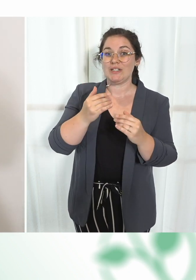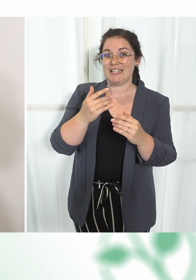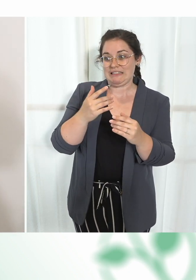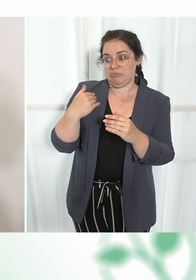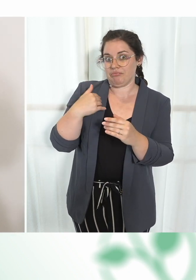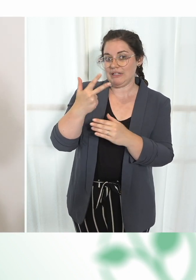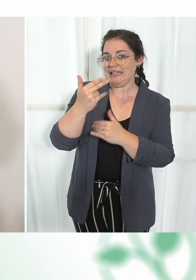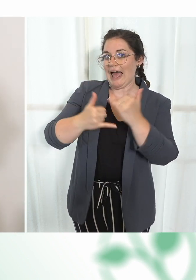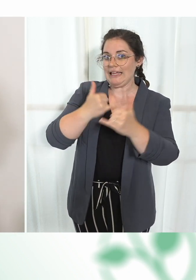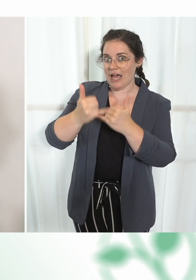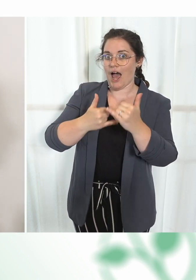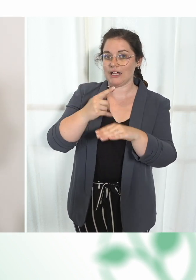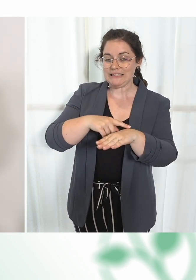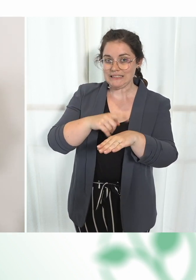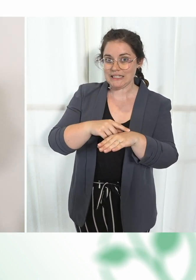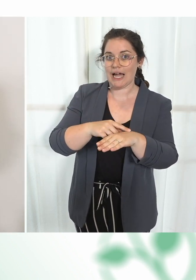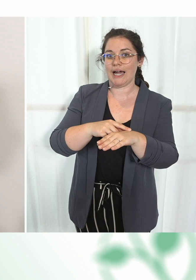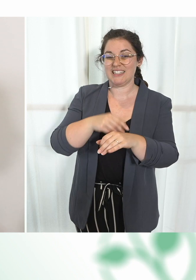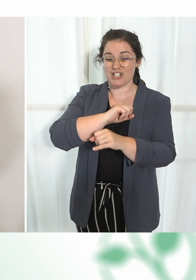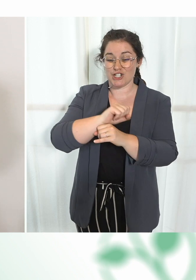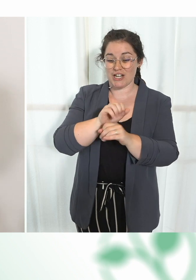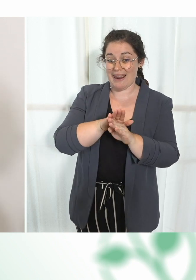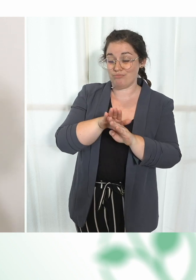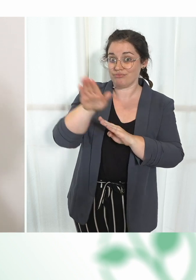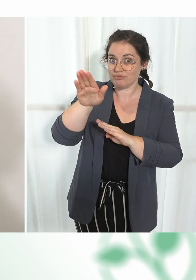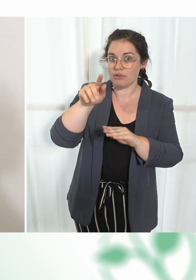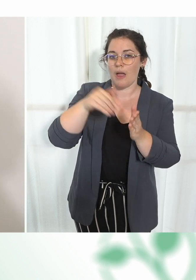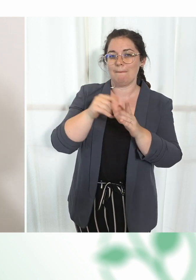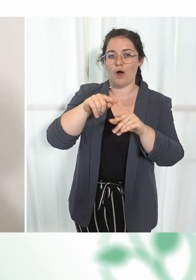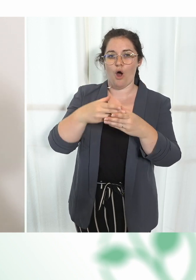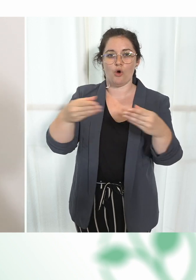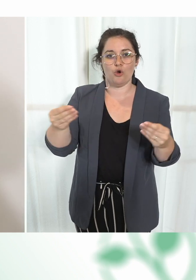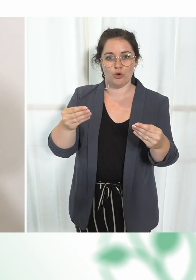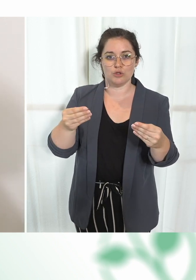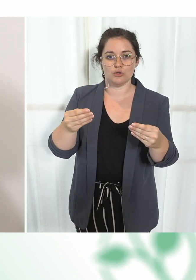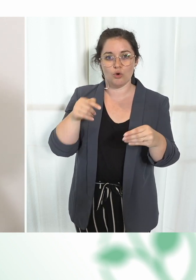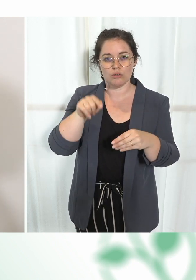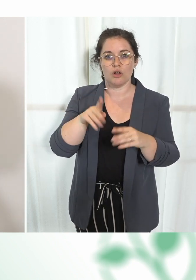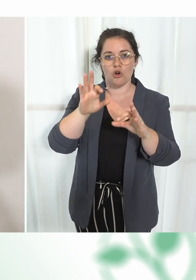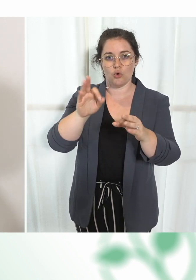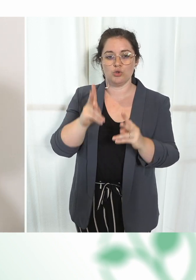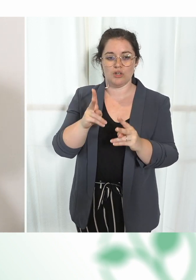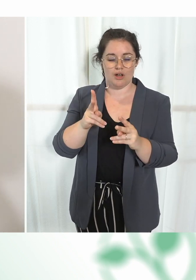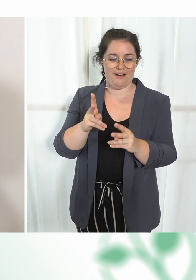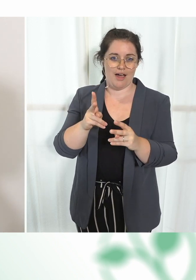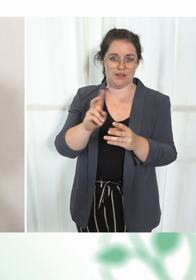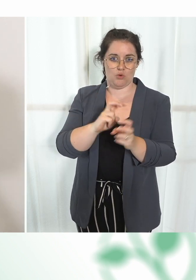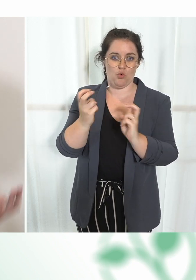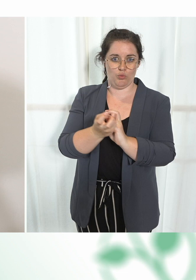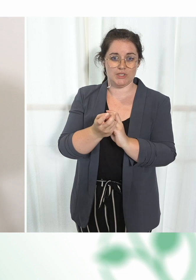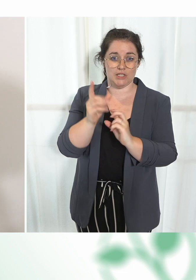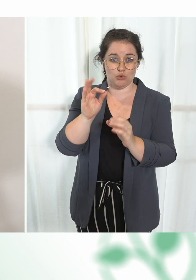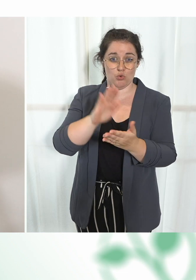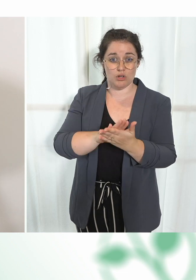Jahren. Und das heißt, wenn man so schnell wächst, dann muss man sich ja Lösungen suchen, dass man das auch gut besetzen wissen kann, dass es gut funktioniert. Es hat